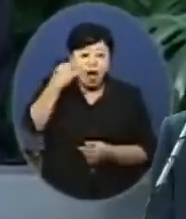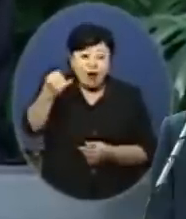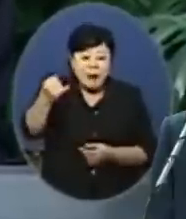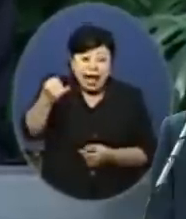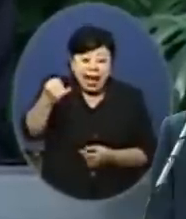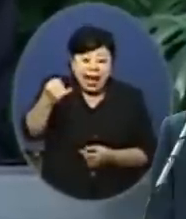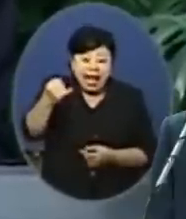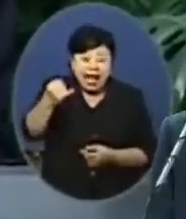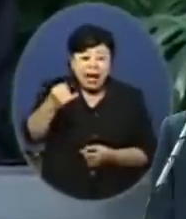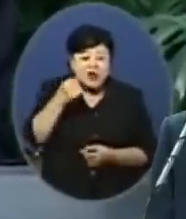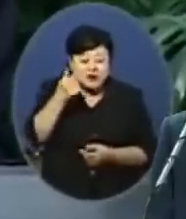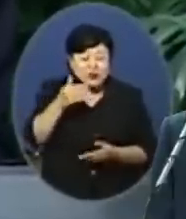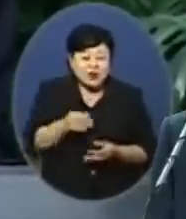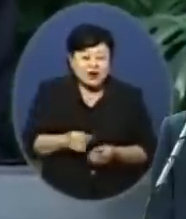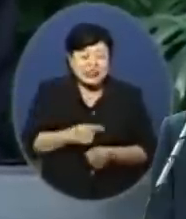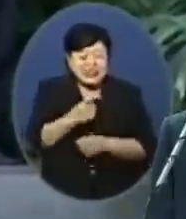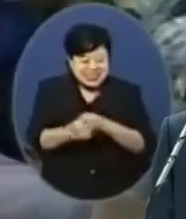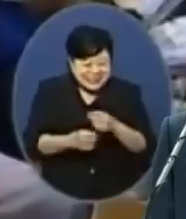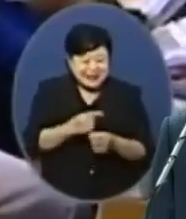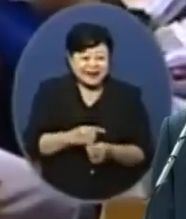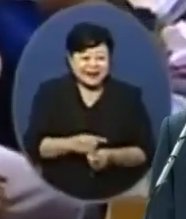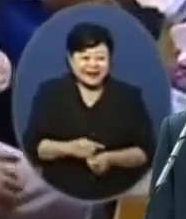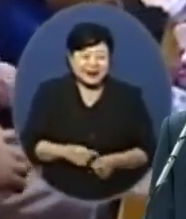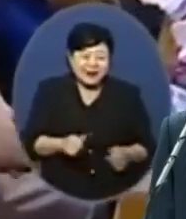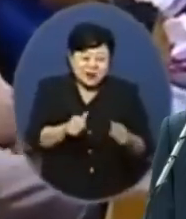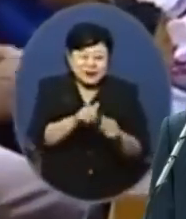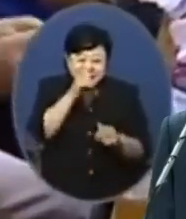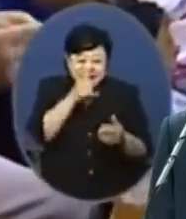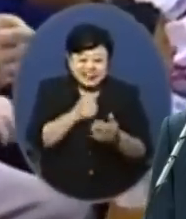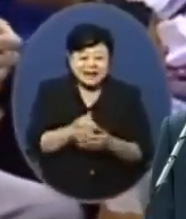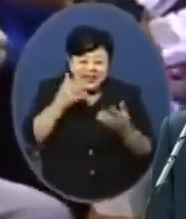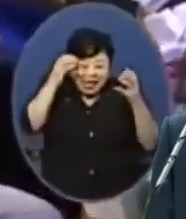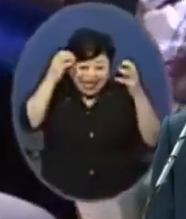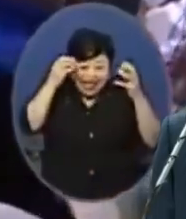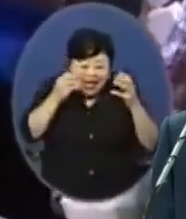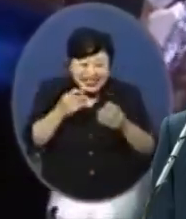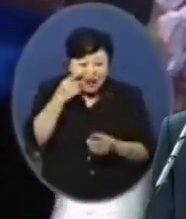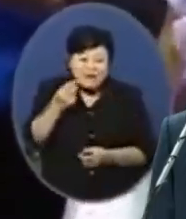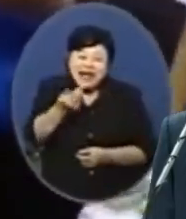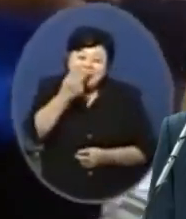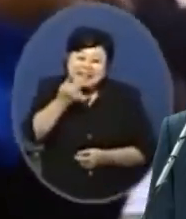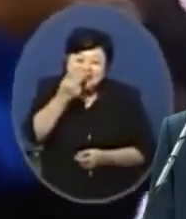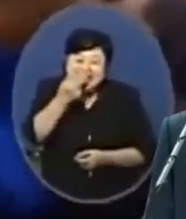어머니하고 6개월이고 1년이고 붙어있기 때문에 어머니 냄새를 맡고